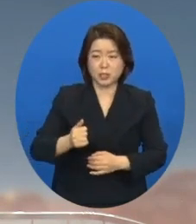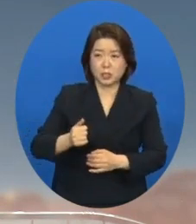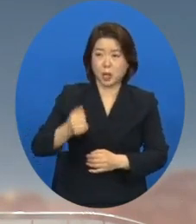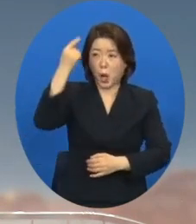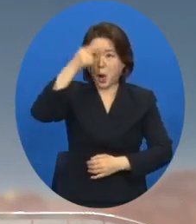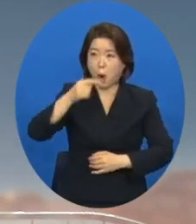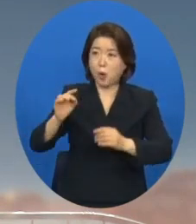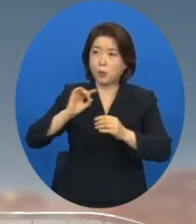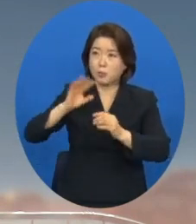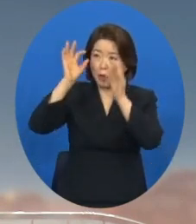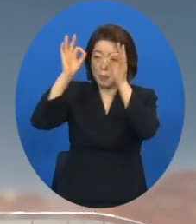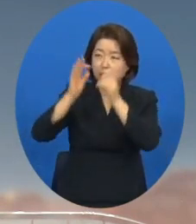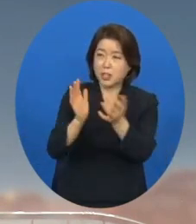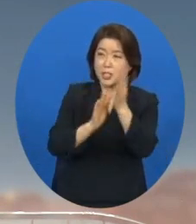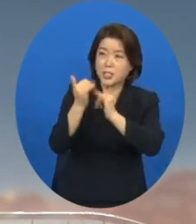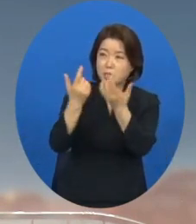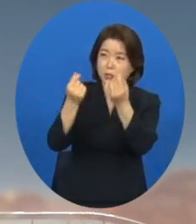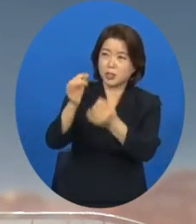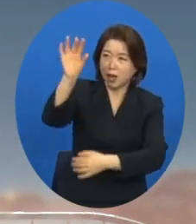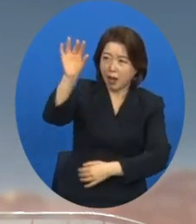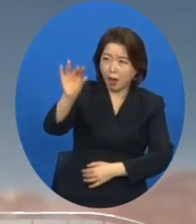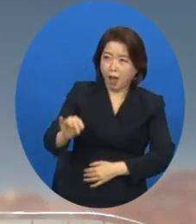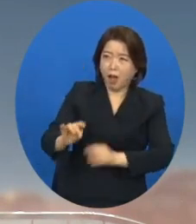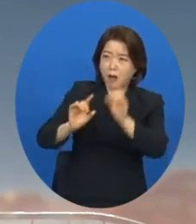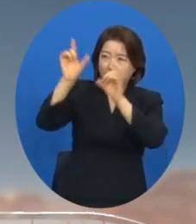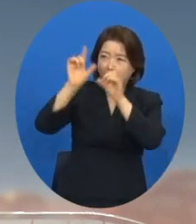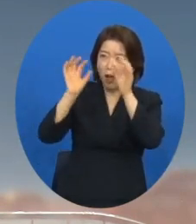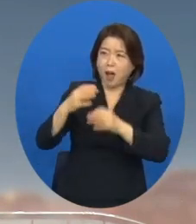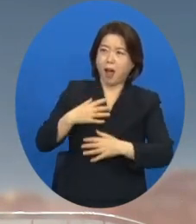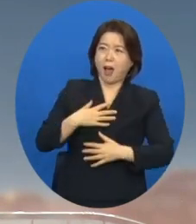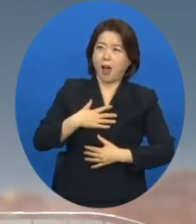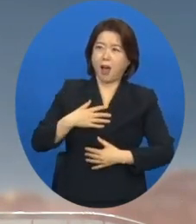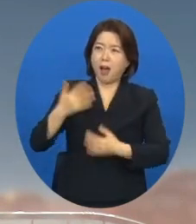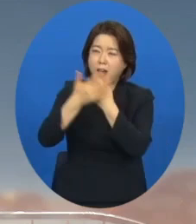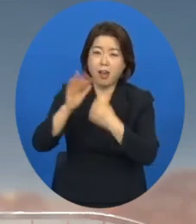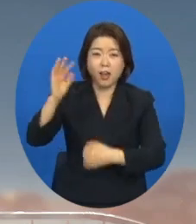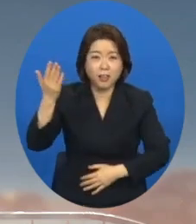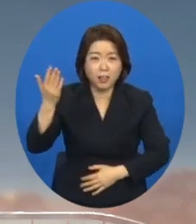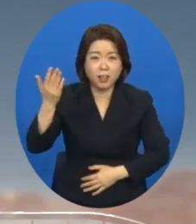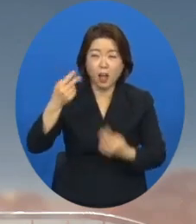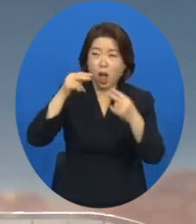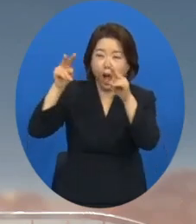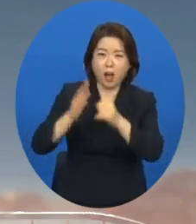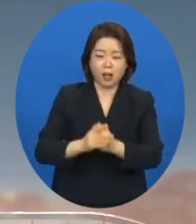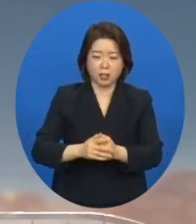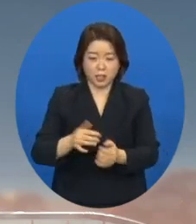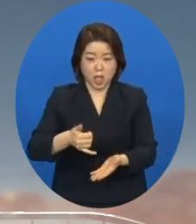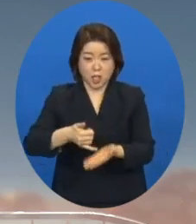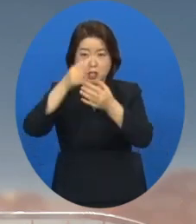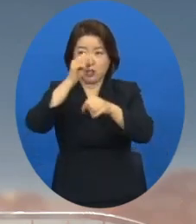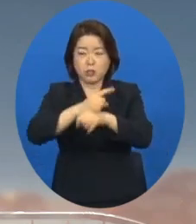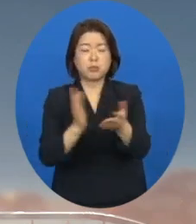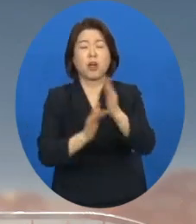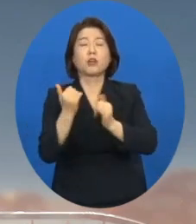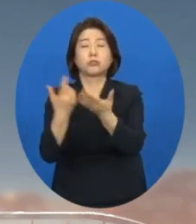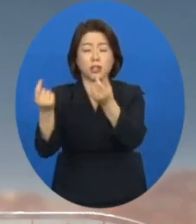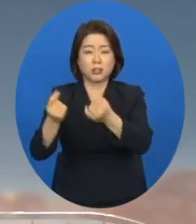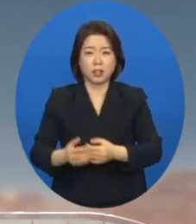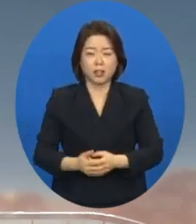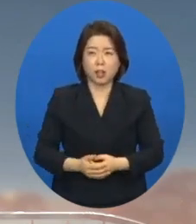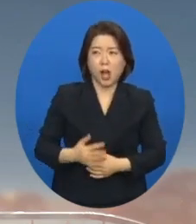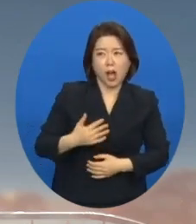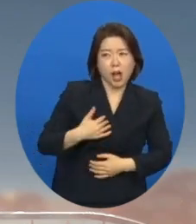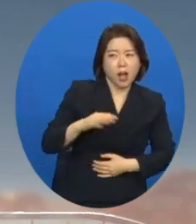봐도 거의 예수님 같은 모습, 그 그냥 쳐다만 봐도 은혜가 되는데 게다가 성품도 예수님이, 아, 나는 그렇지